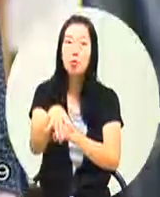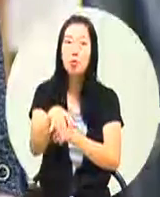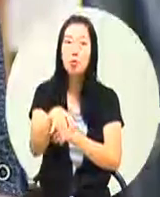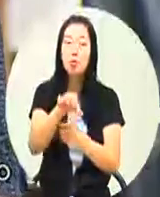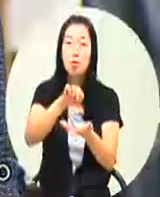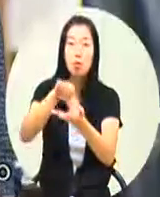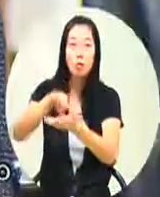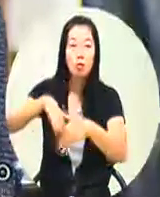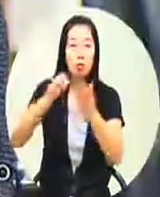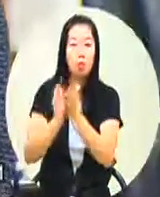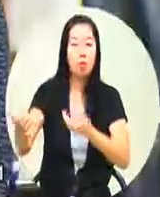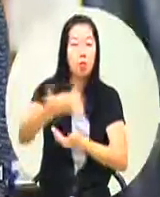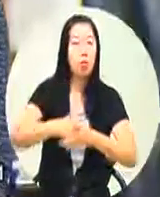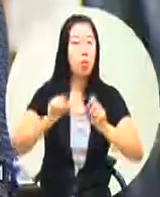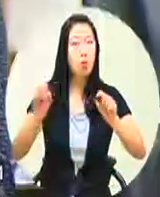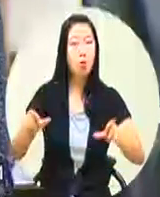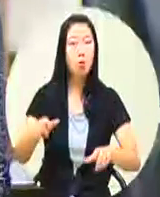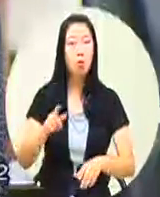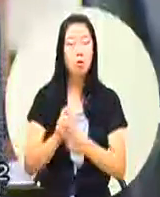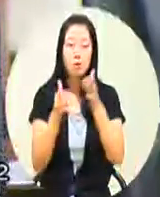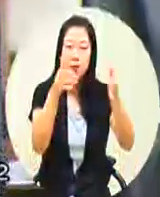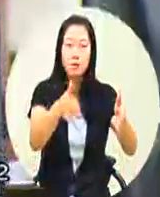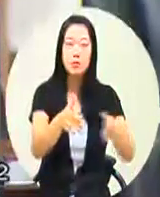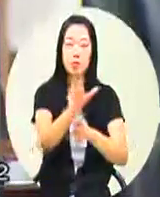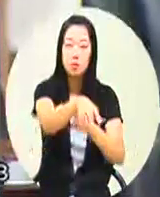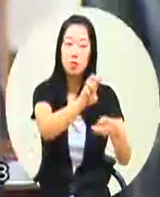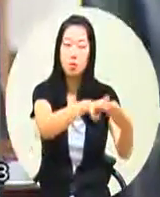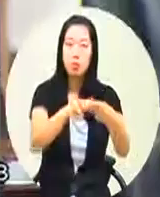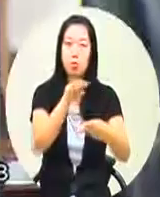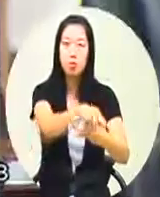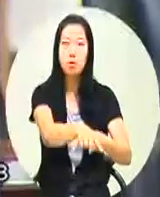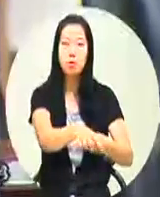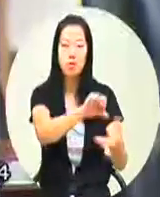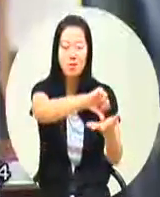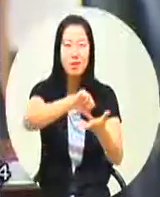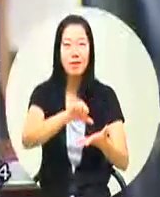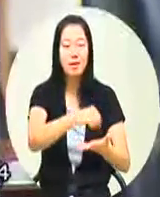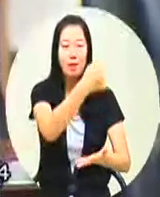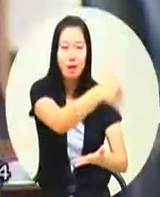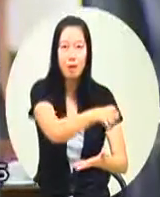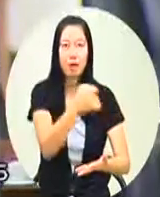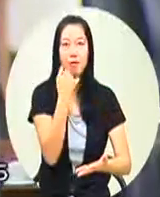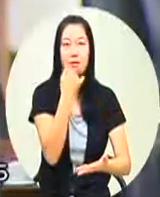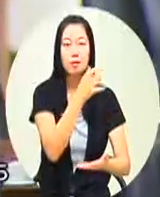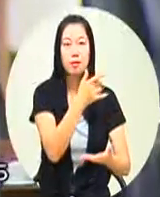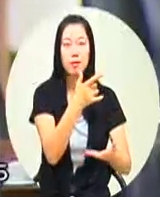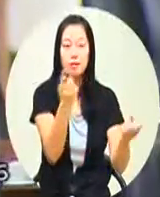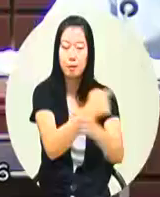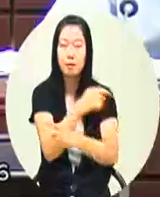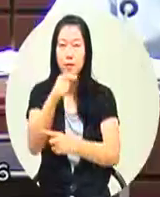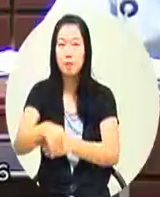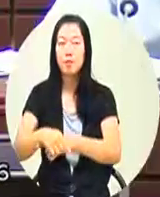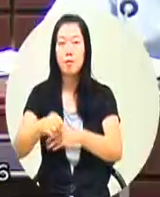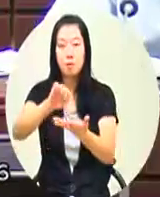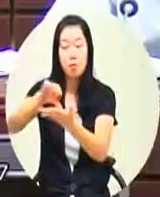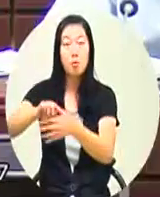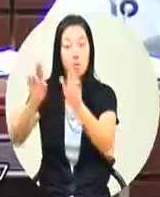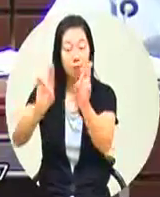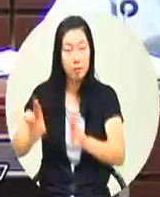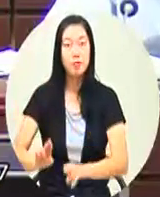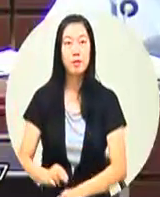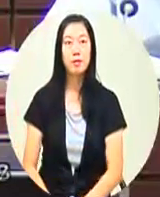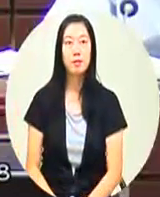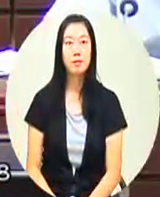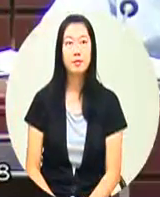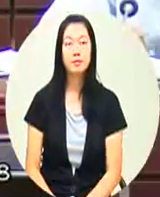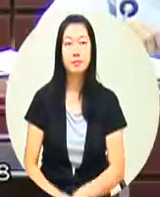植的，拢摕来，伊是不利于耕作的才可以种电哦。 所以这您让我说明一下哈。 嗯。 那因为高雄市的土